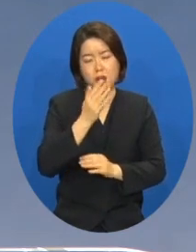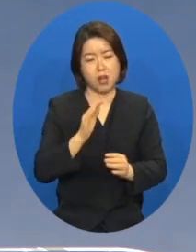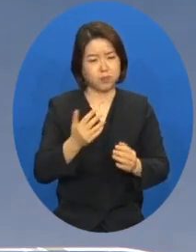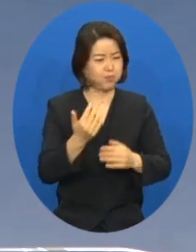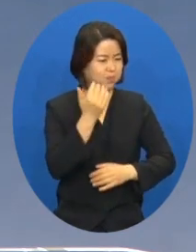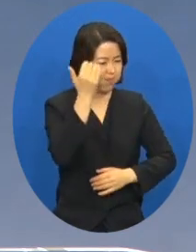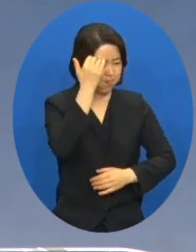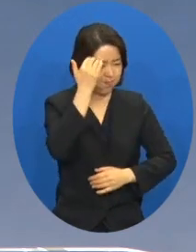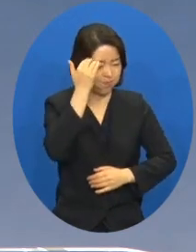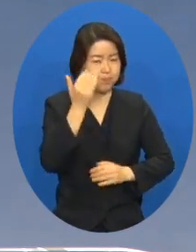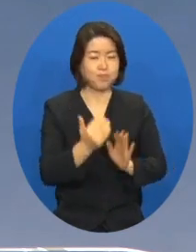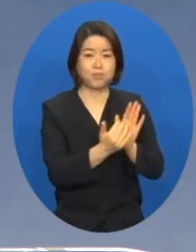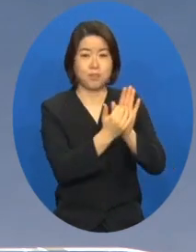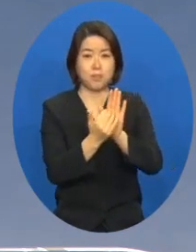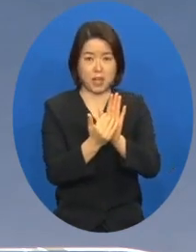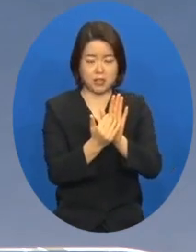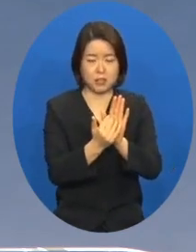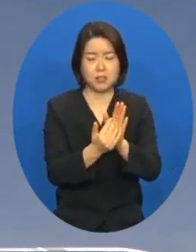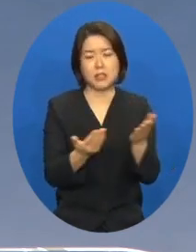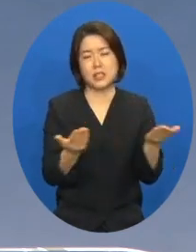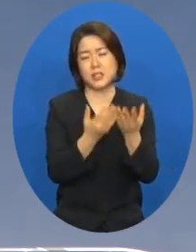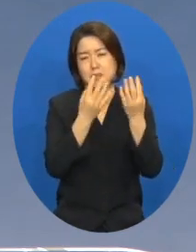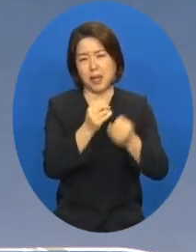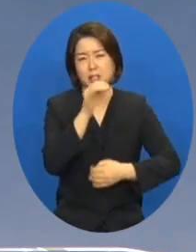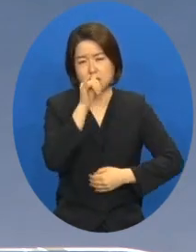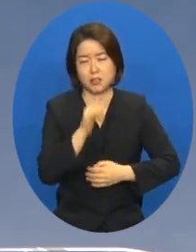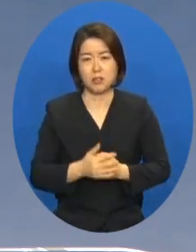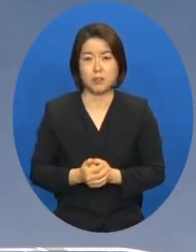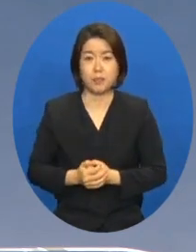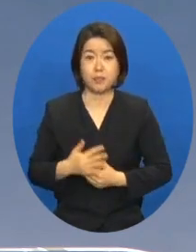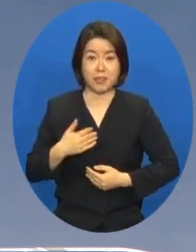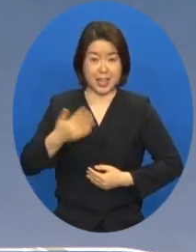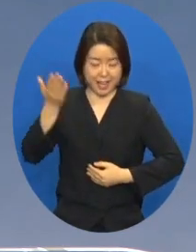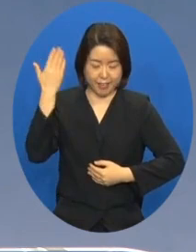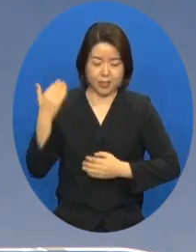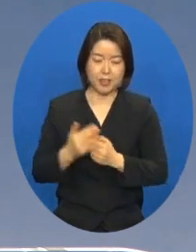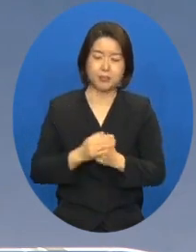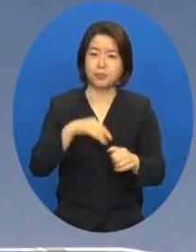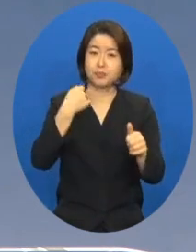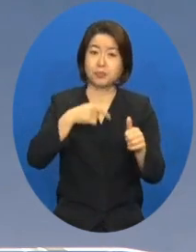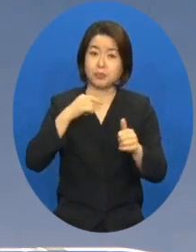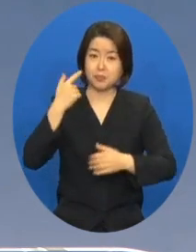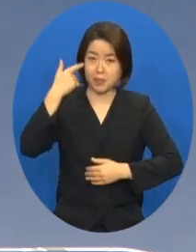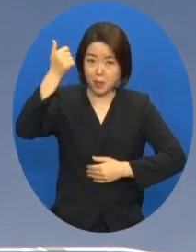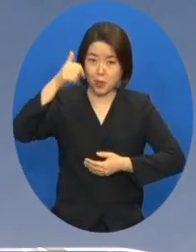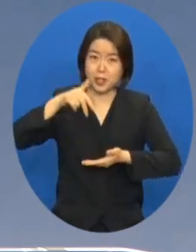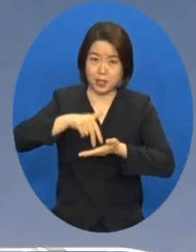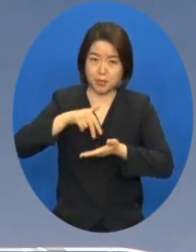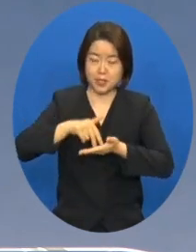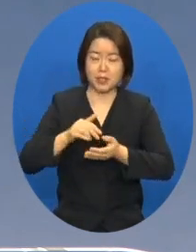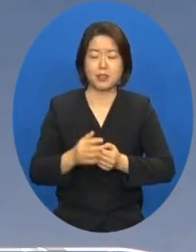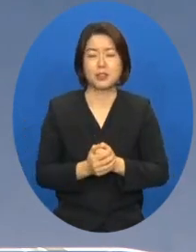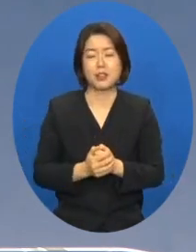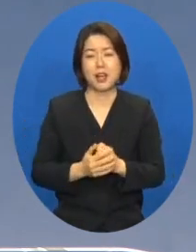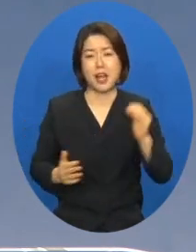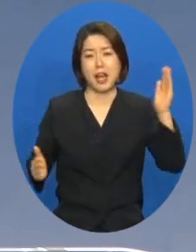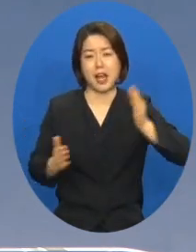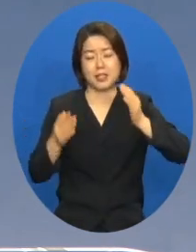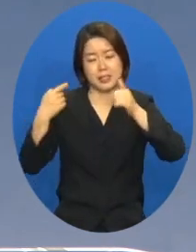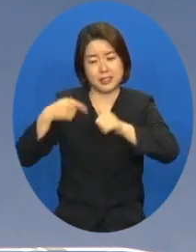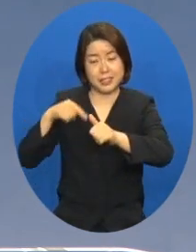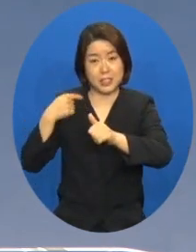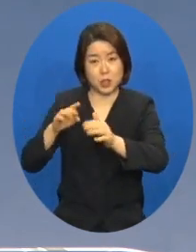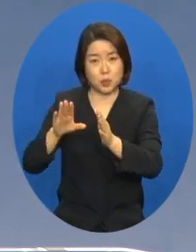생깁니다. 제가 교육 목사로서 우리 아이들, 학생들을 지도할 때